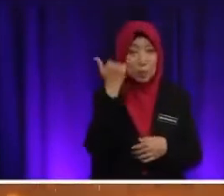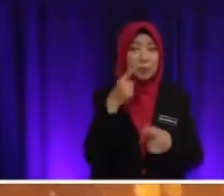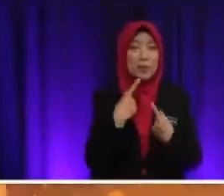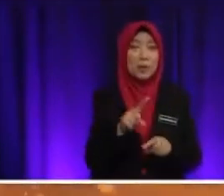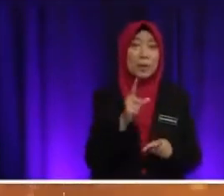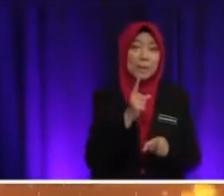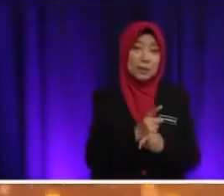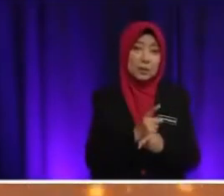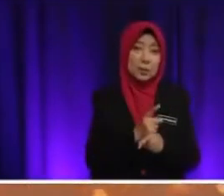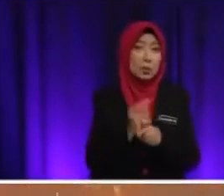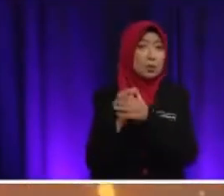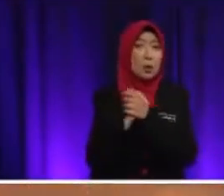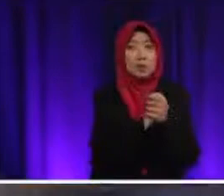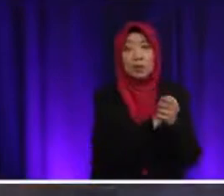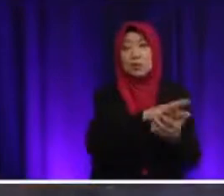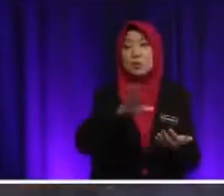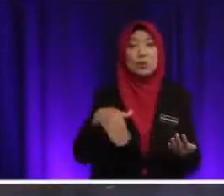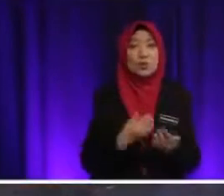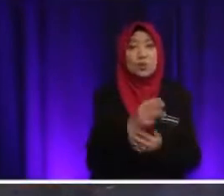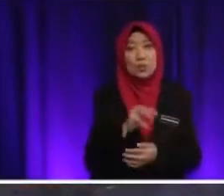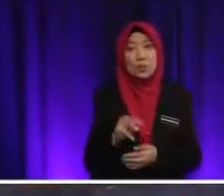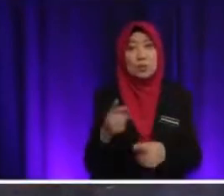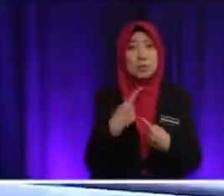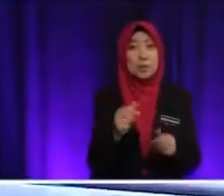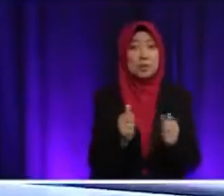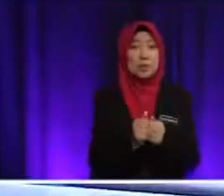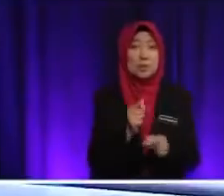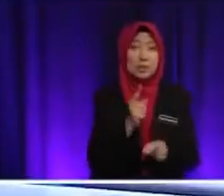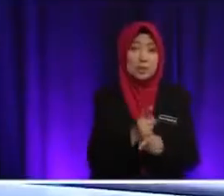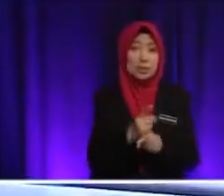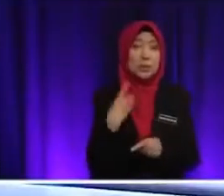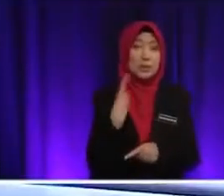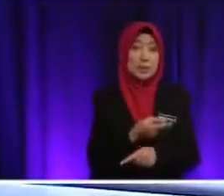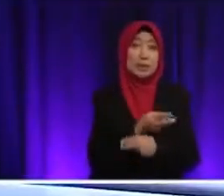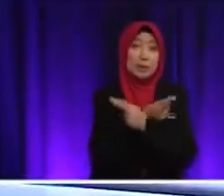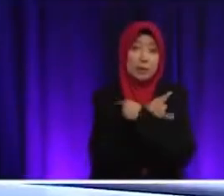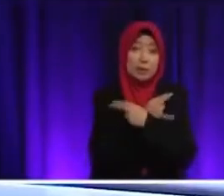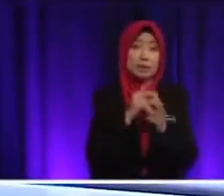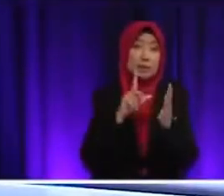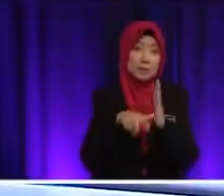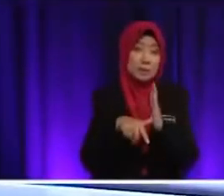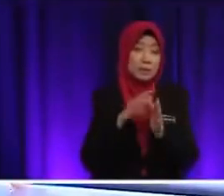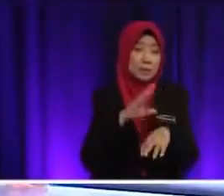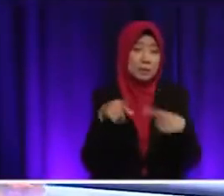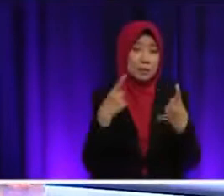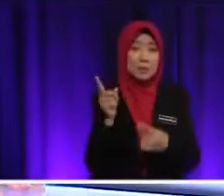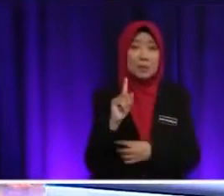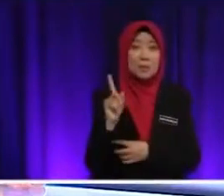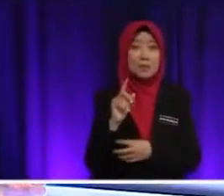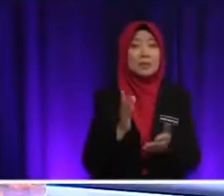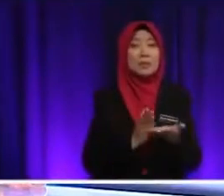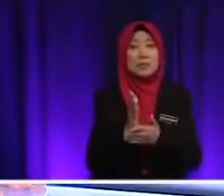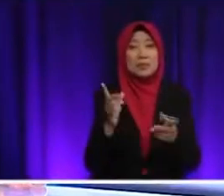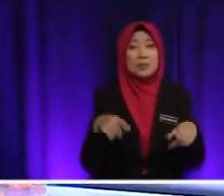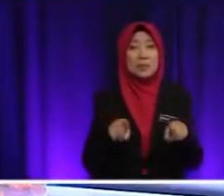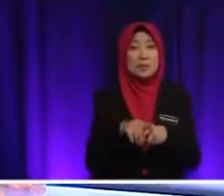kepada murid-murid kita yang telah menjawab dengan betul. Dan sekarang ustaz, kita nak berehat seketika. Boleh ke ustaz? Boleh. Jangan ke mana-mana, teruskan bersama dengan